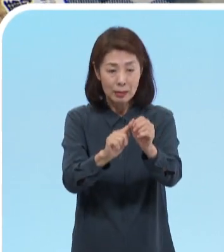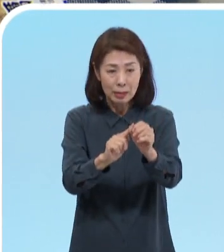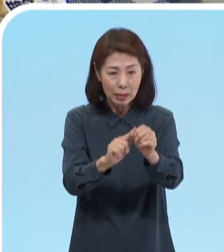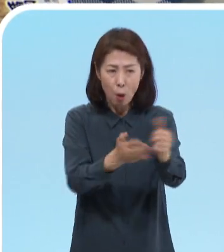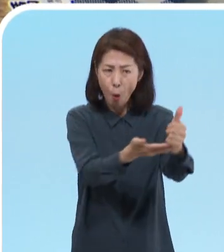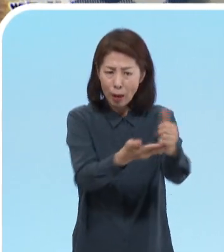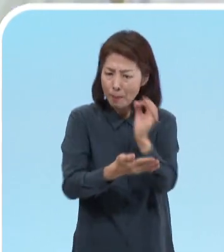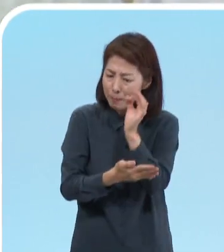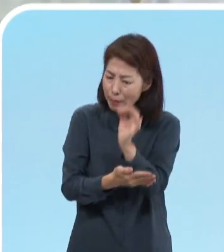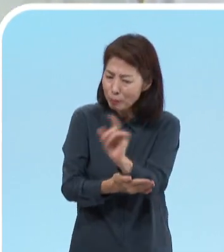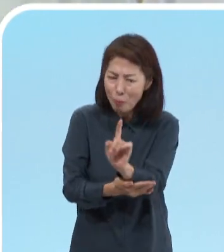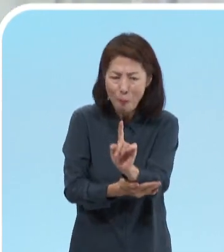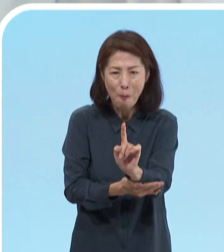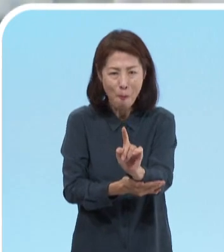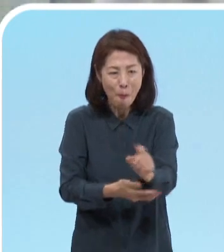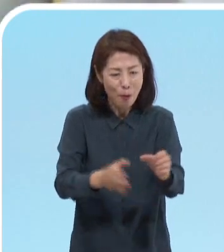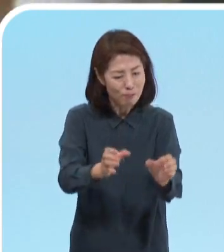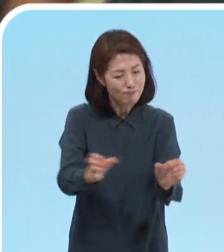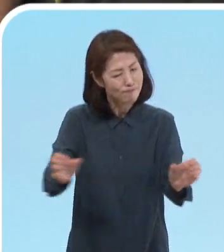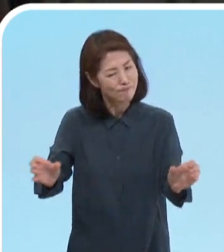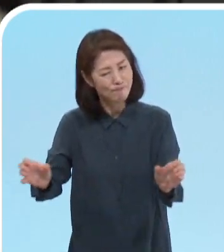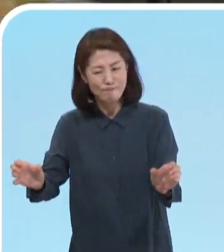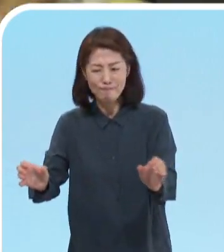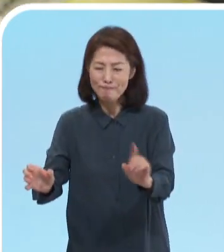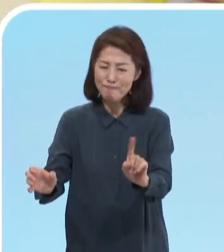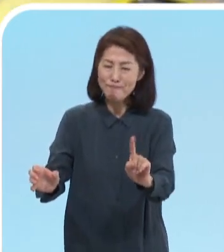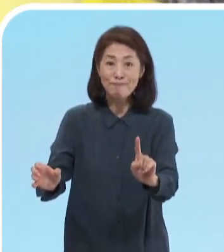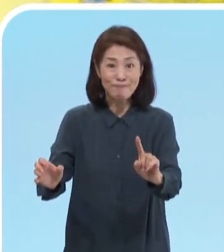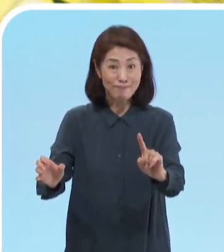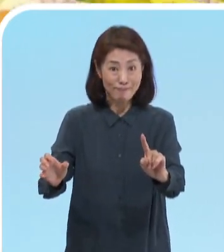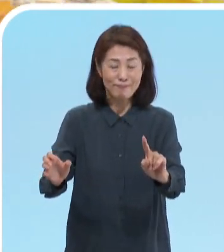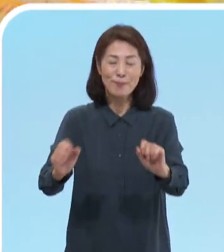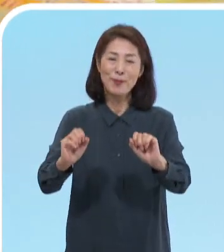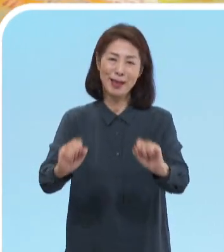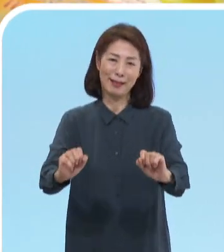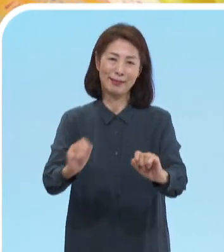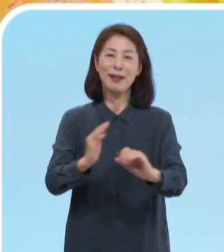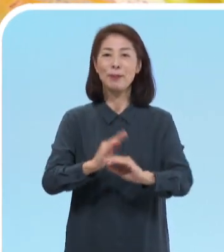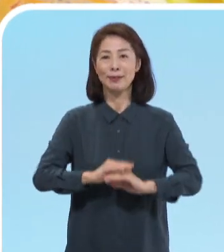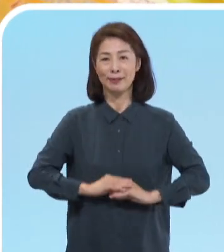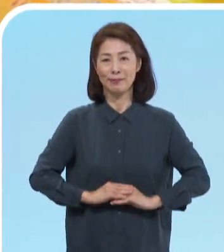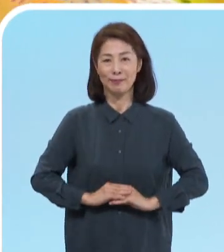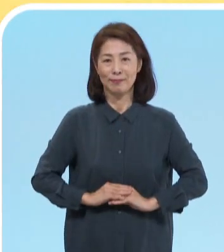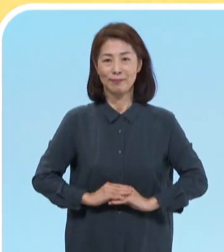する商品の並べ方などを試行錯誤していました。